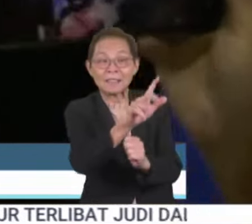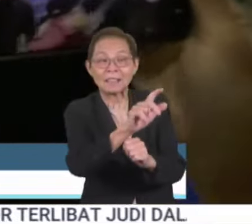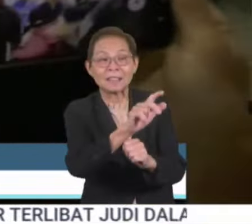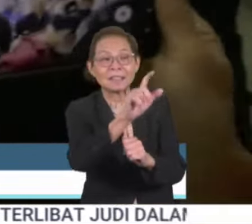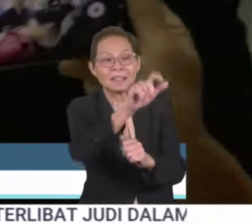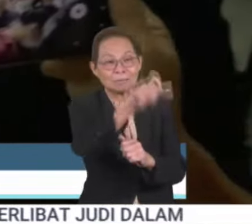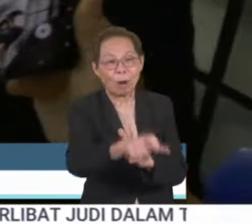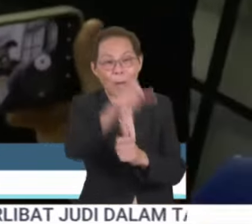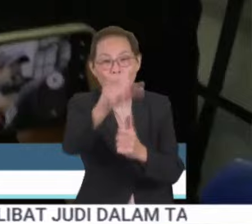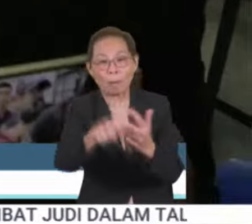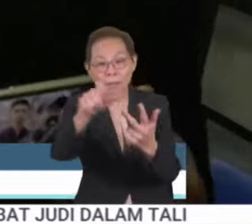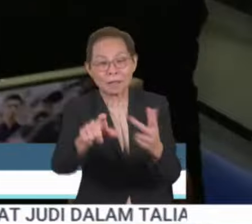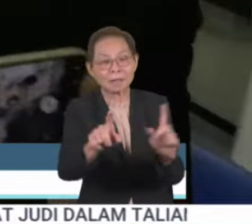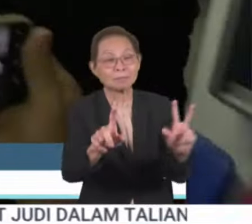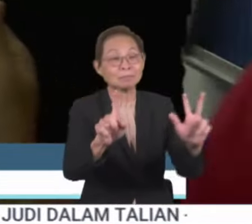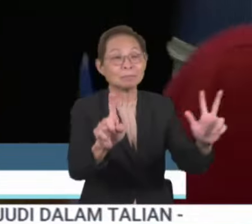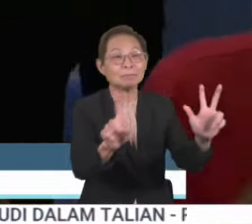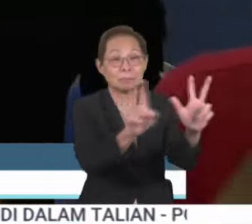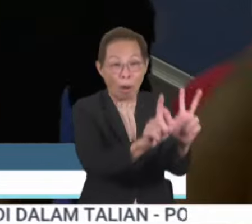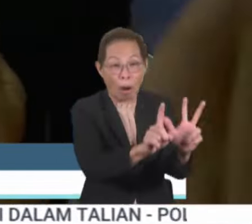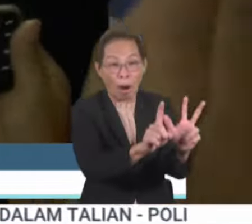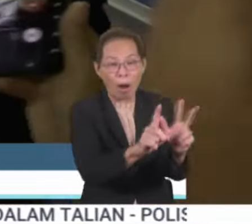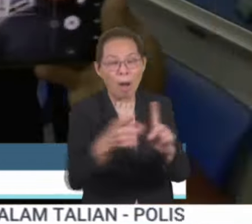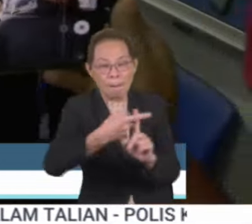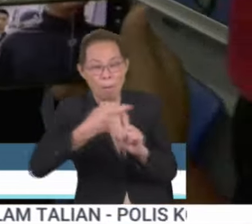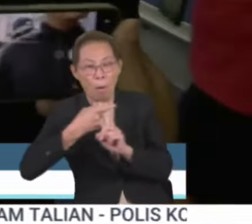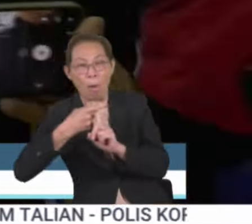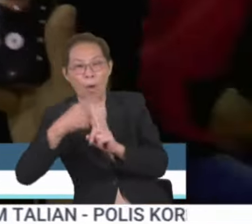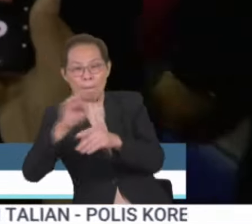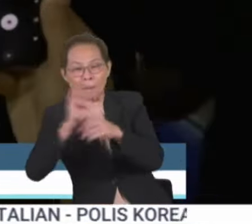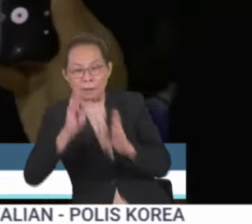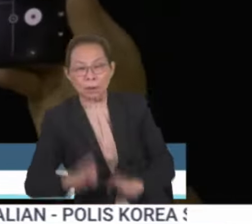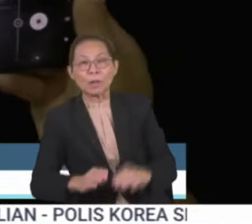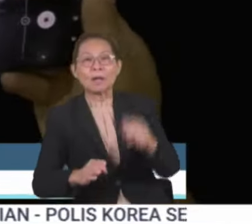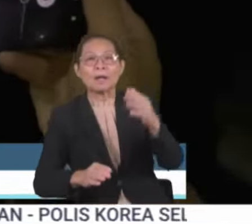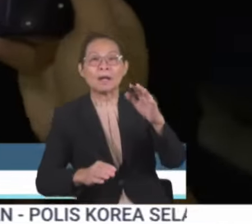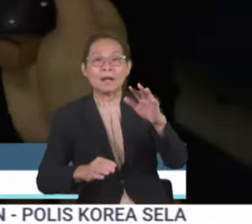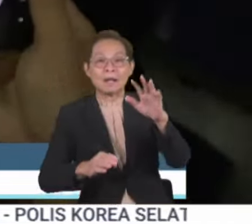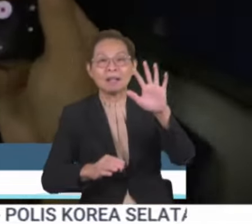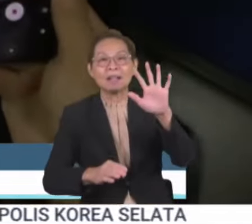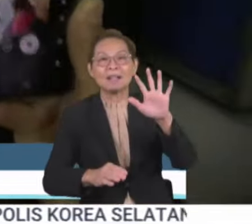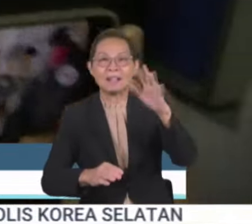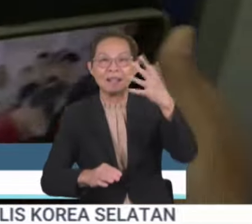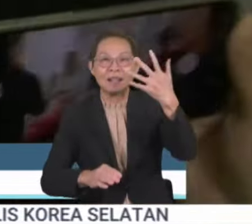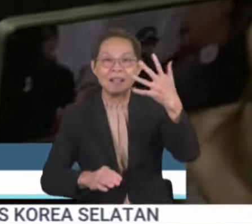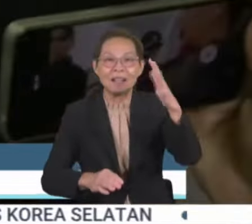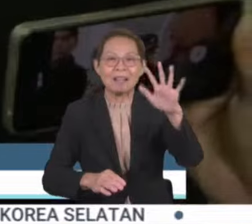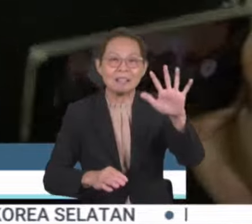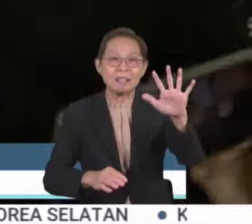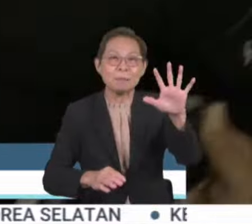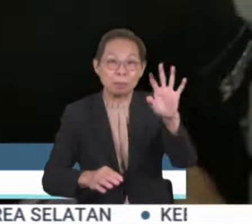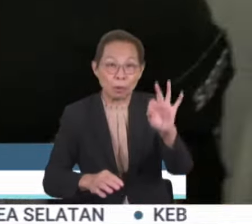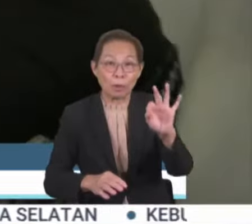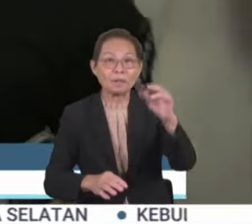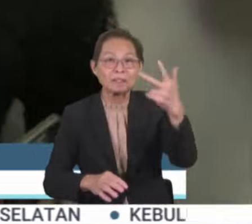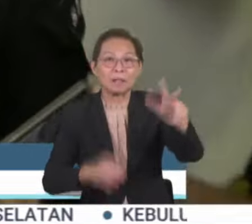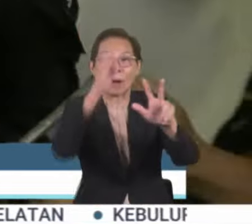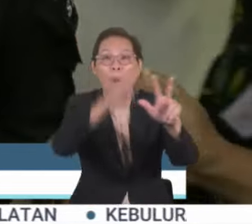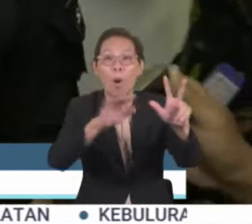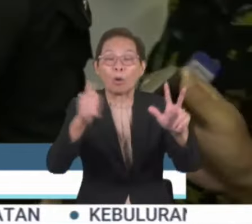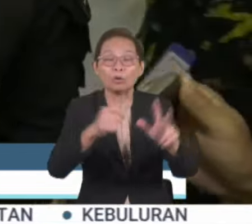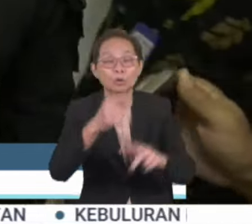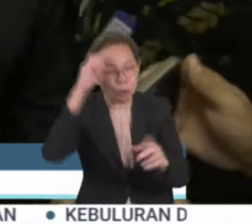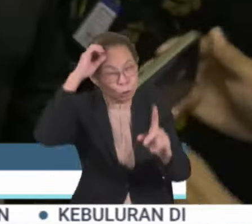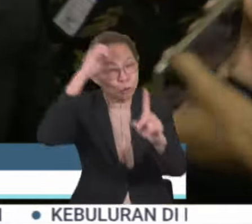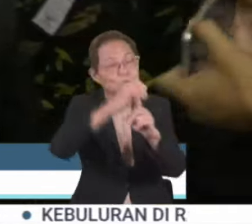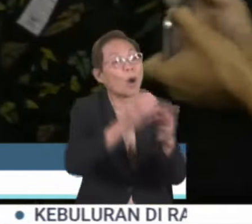tertuduh mencik seorang ahli perniagaan 59 tahun pada 13 Oktober di jalanw baru dengan tujuan